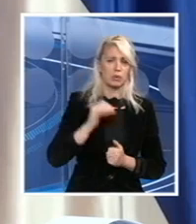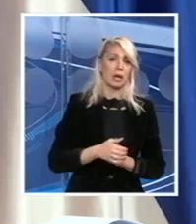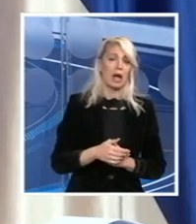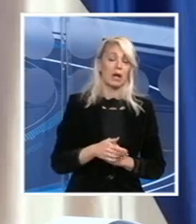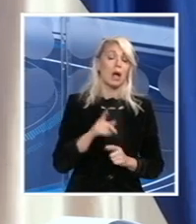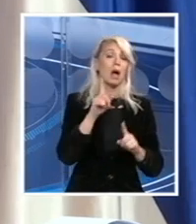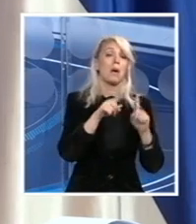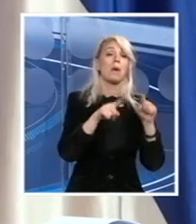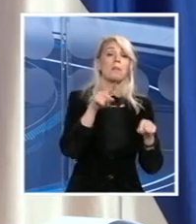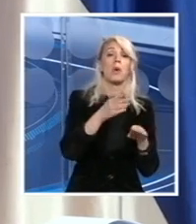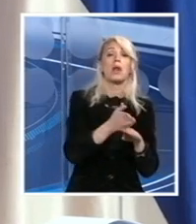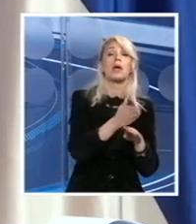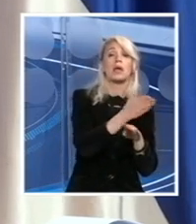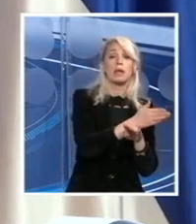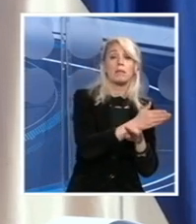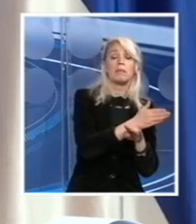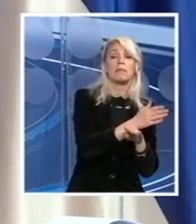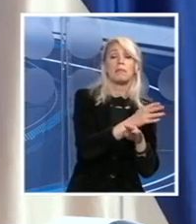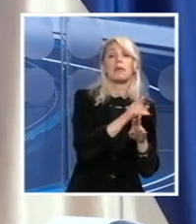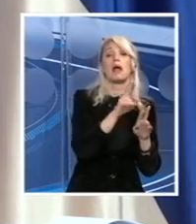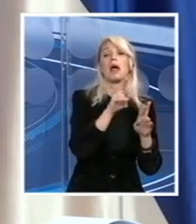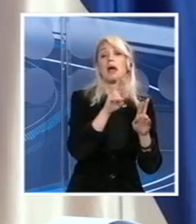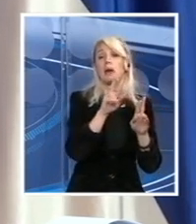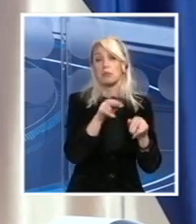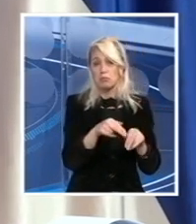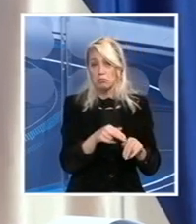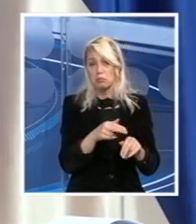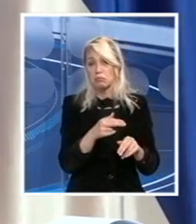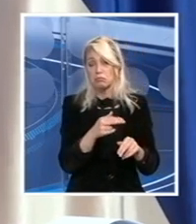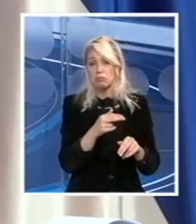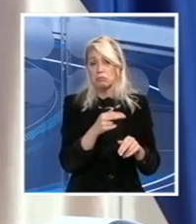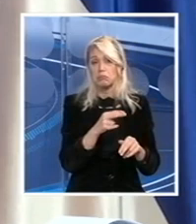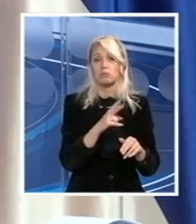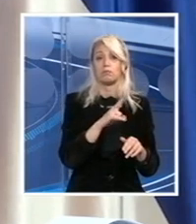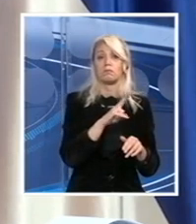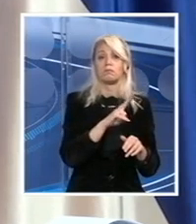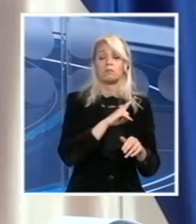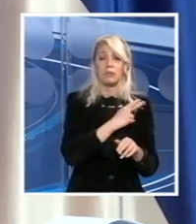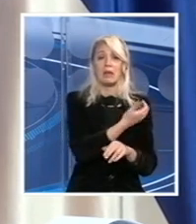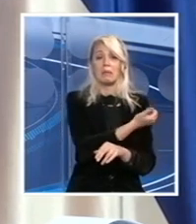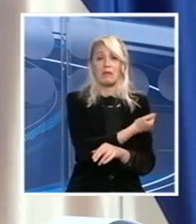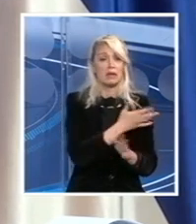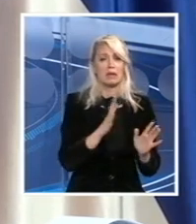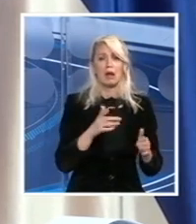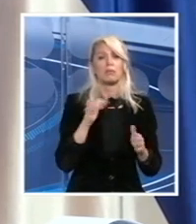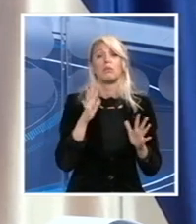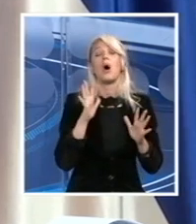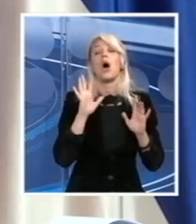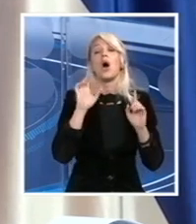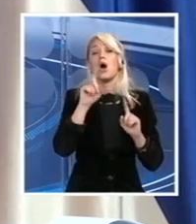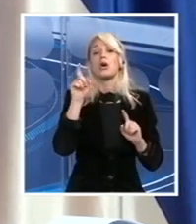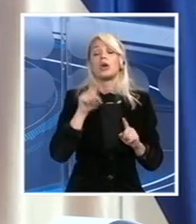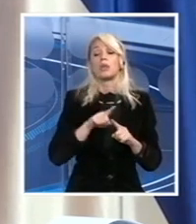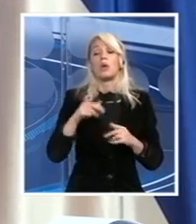dostupno, ali vrlo malo verovatno i nama, možda, eventualno, ali pri kraju ove godine, ali